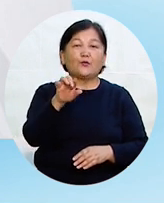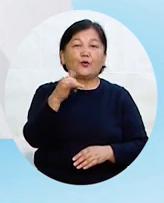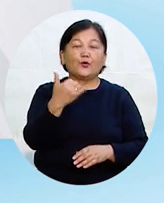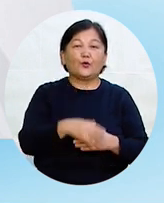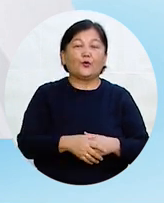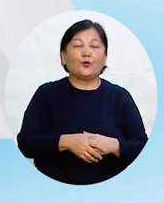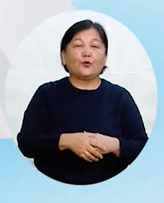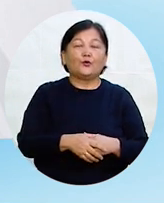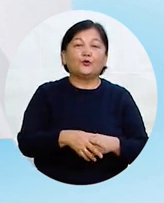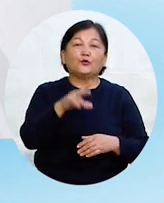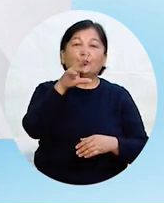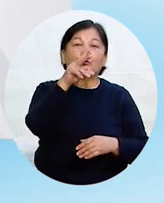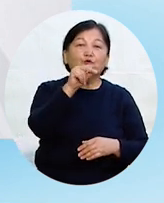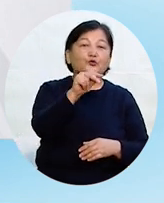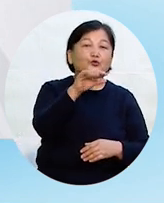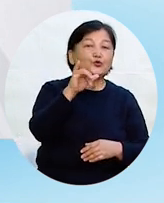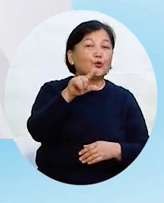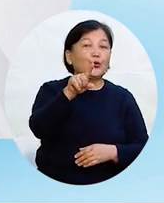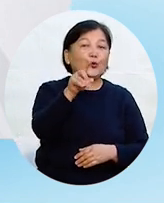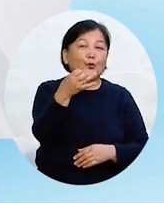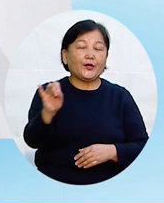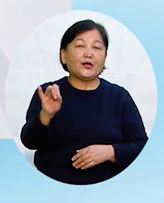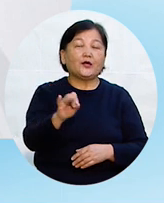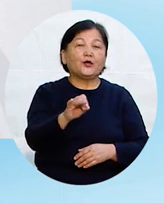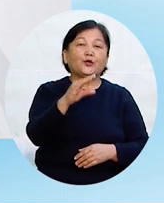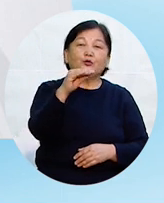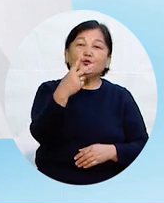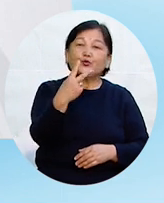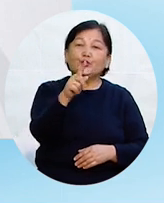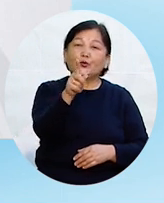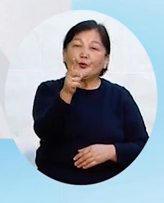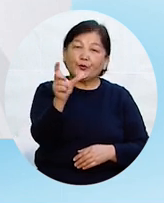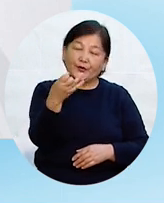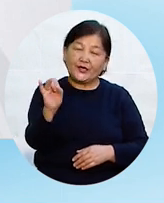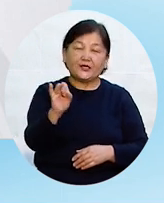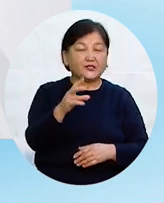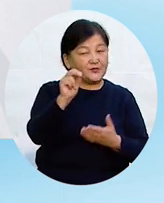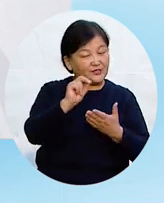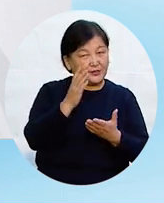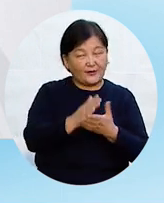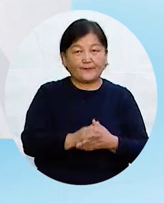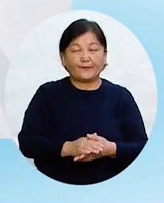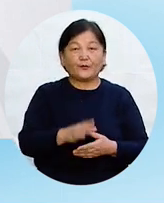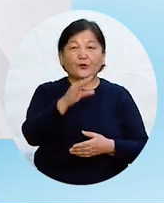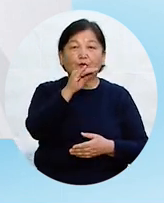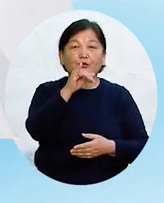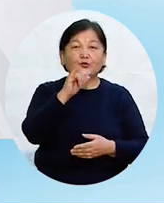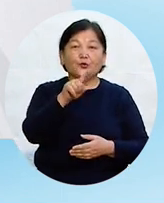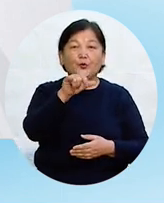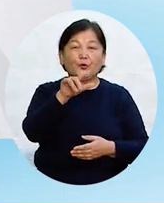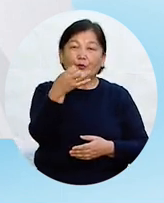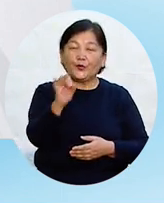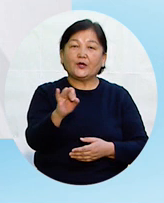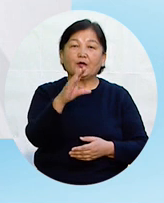багасардаас төгсөөгөнд чухи, чүхи. За тэгвэл зөөлөн дэвсгэр буюу ихшгэр төгсөөгөнд эримиг нь харгалцуулаад жухи, жүхи гэж